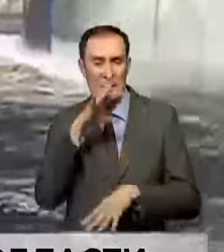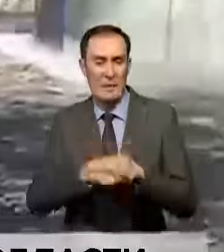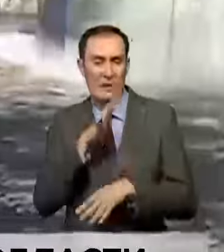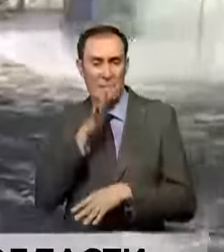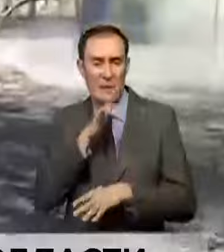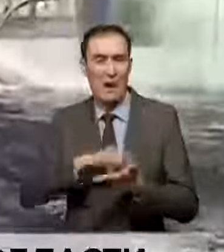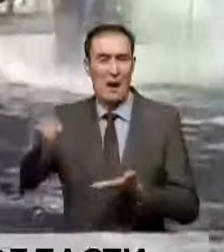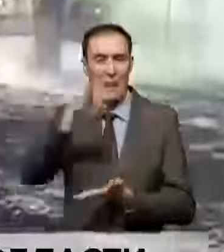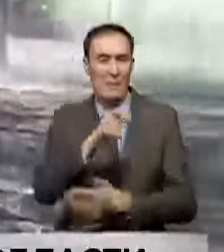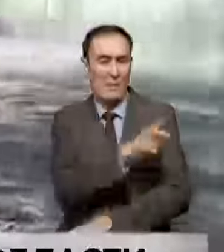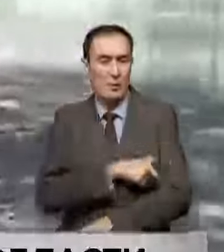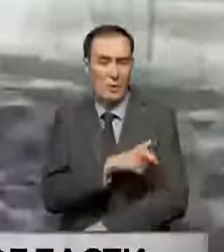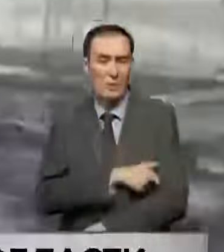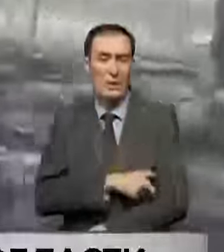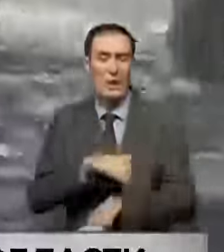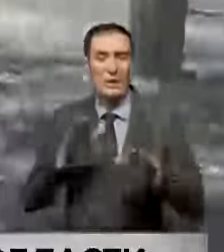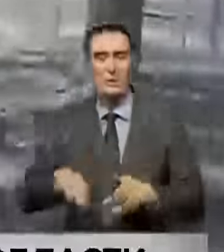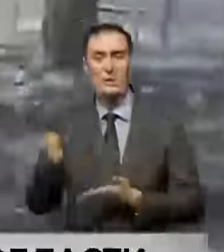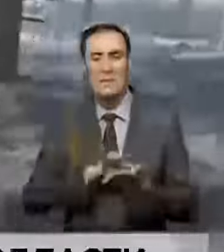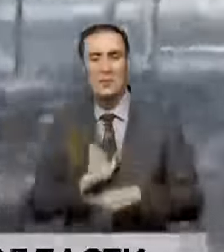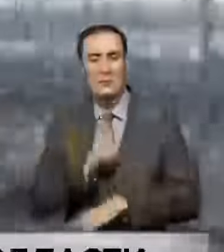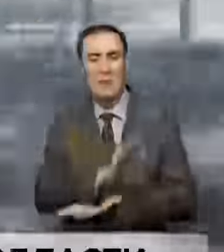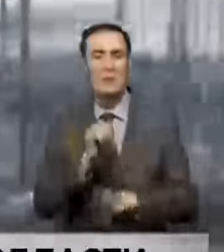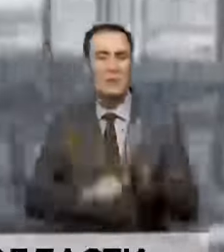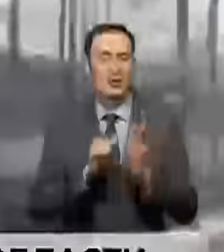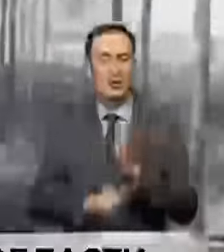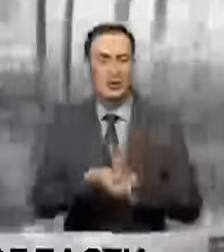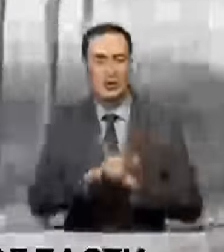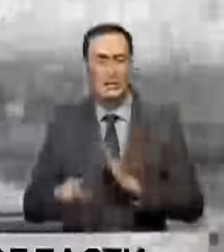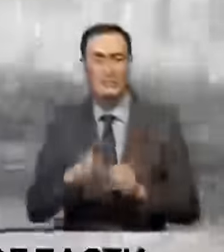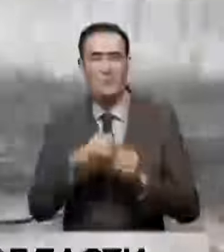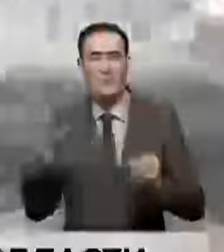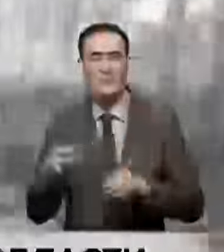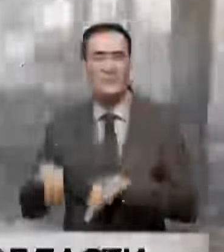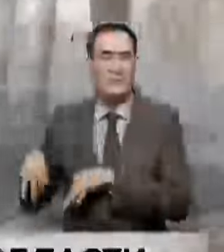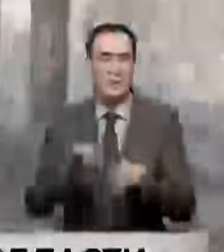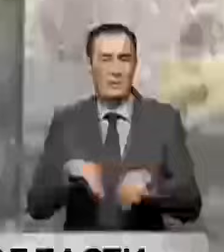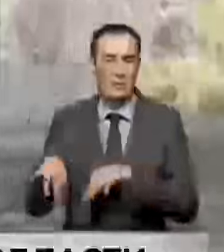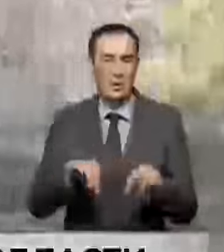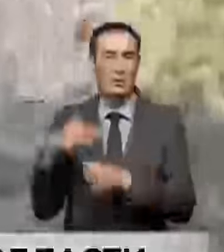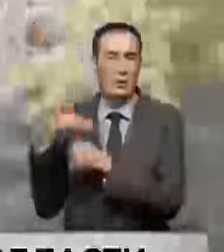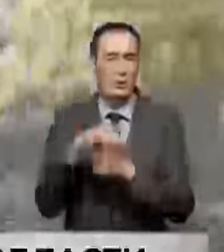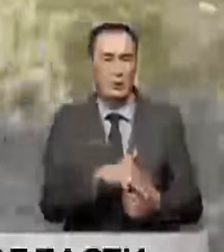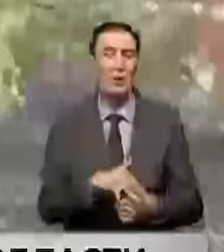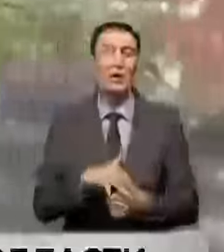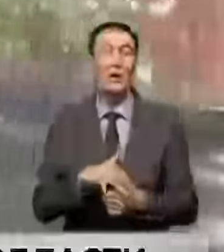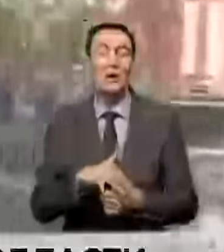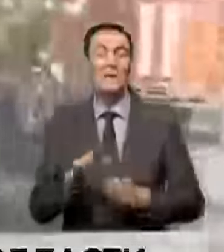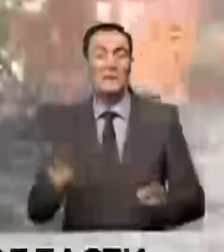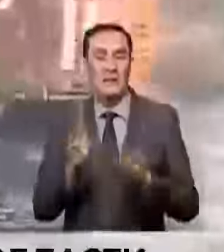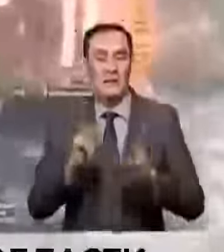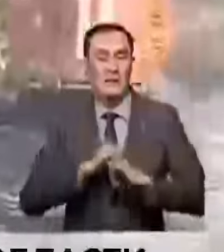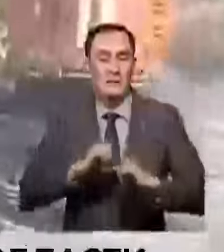время авиапатрулирования. На место тут же направили 60 пожарных, 15 единиц техники, дроны, вертолет.